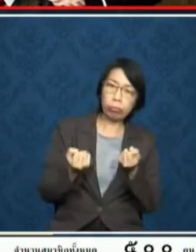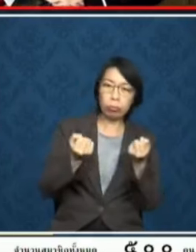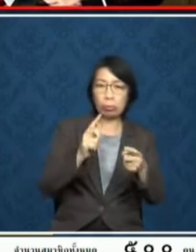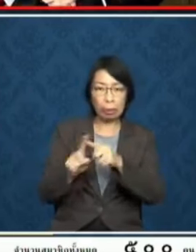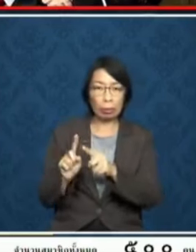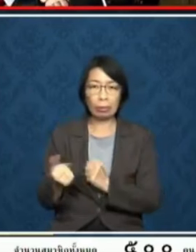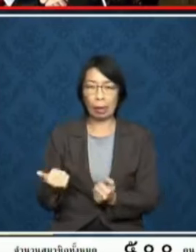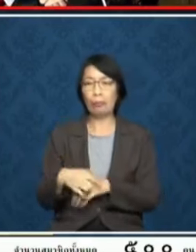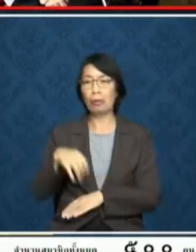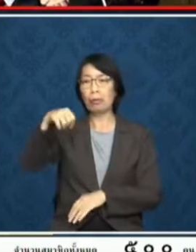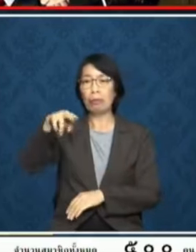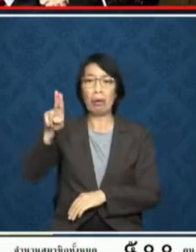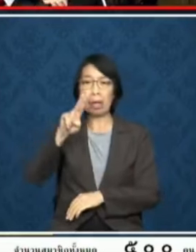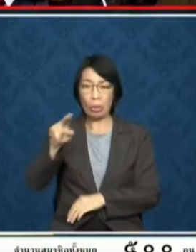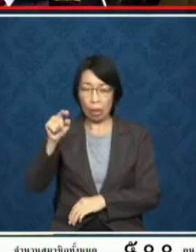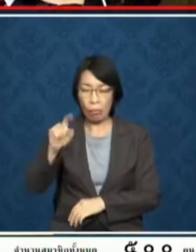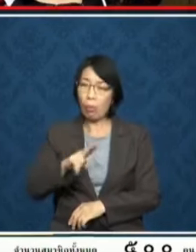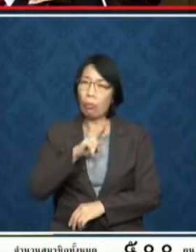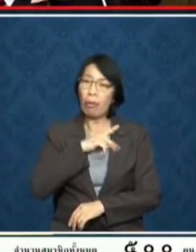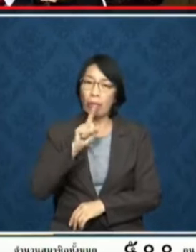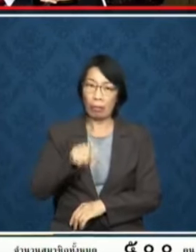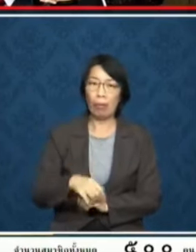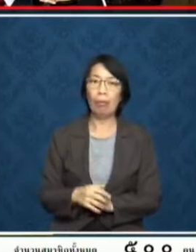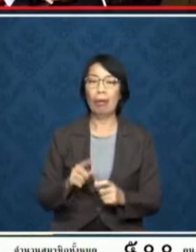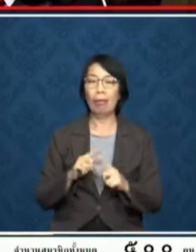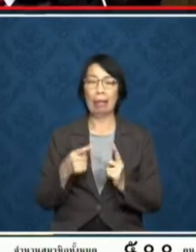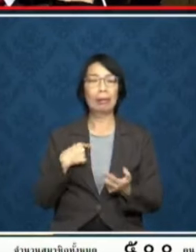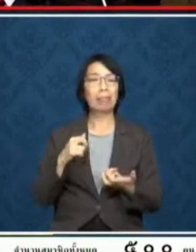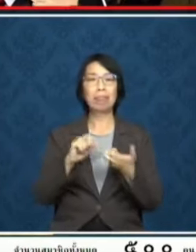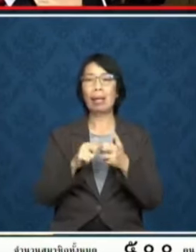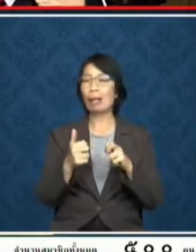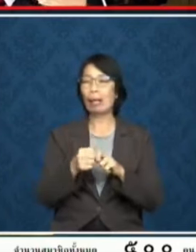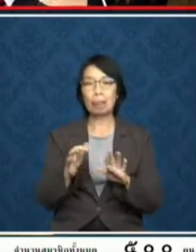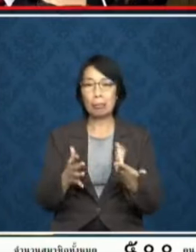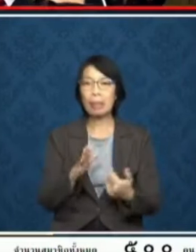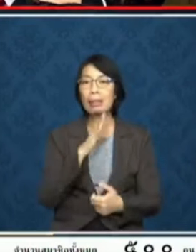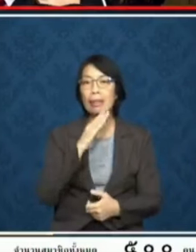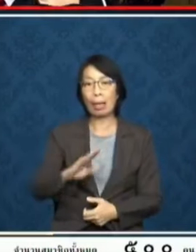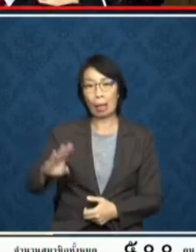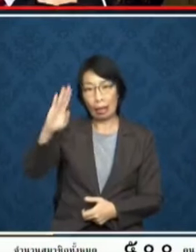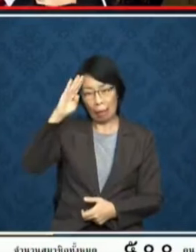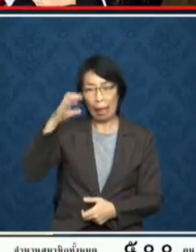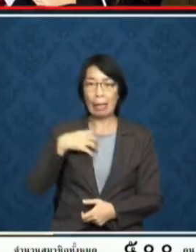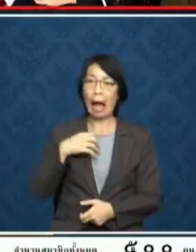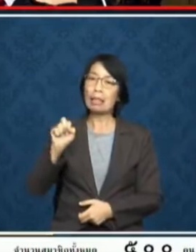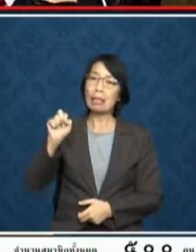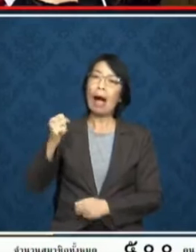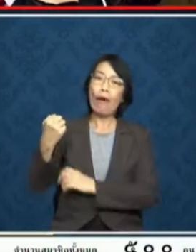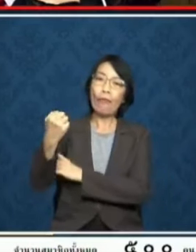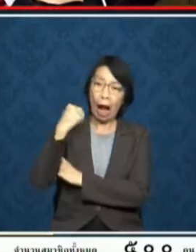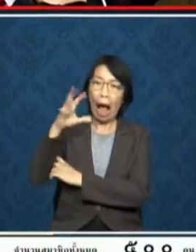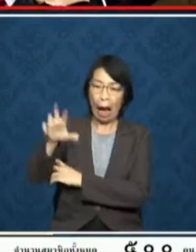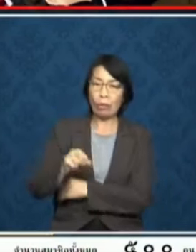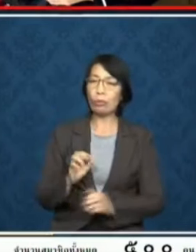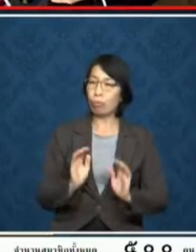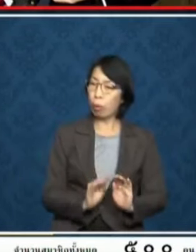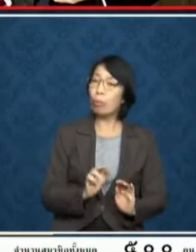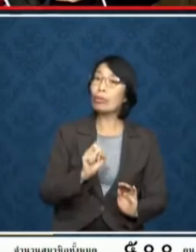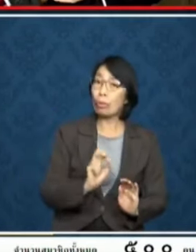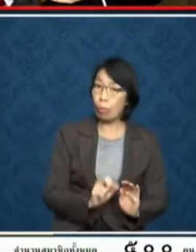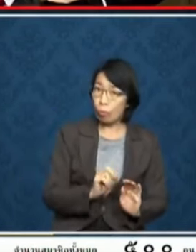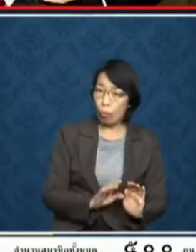ได้ถ้าไม่มีไฟฟ้าและดิฉันเองก็ไม่มีปัญหากับการที่กองทัพจะสำรองพลังงานเพื่อความมั่นคงแล้วก็เ